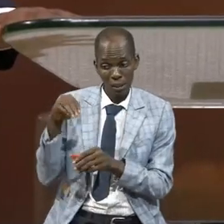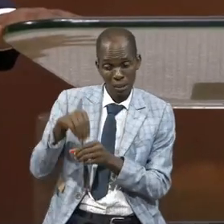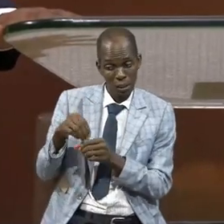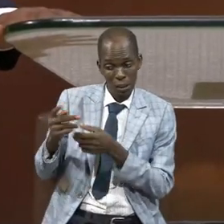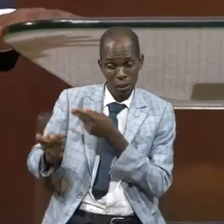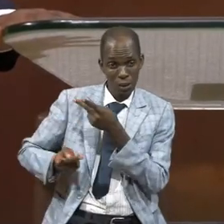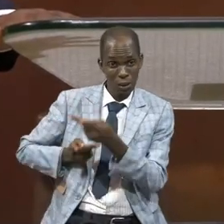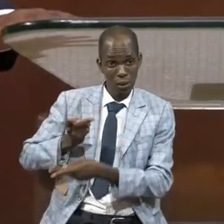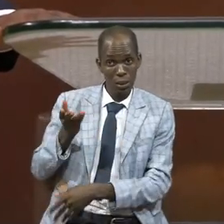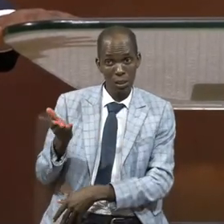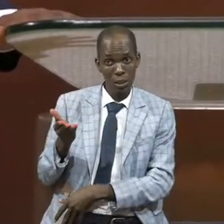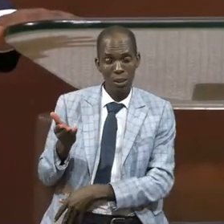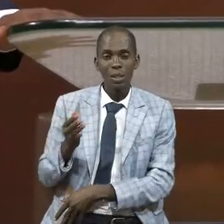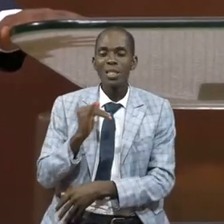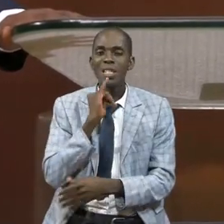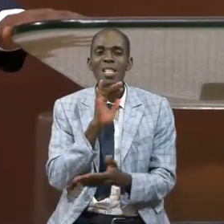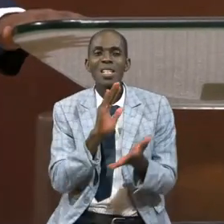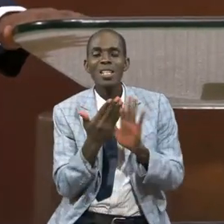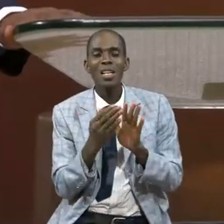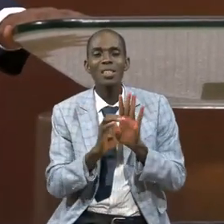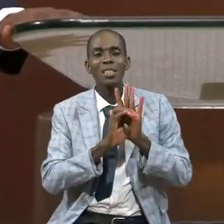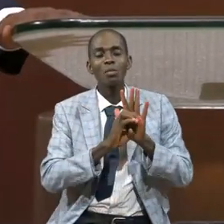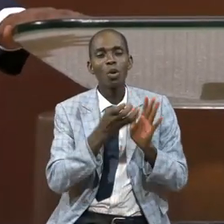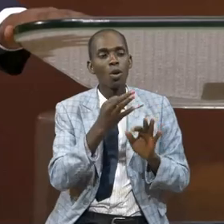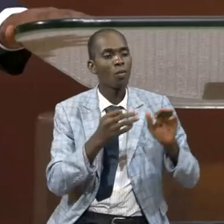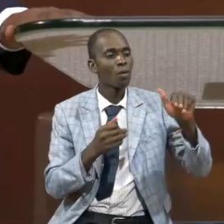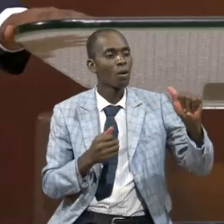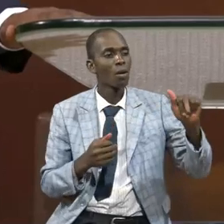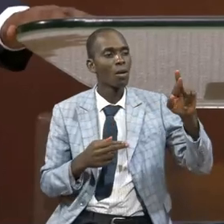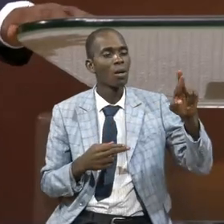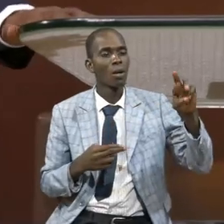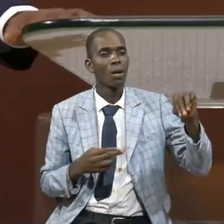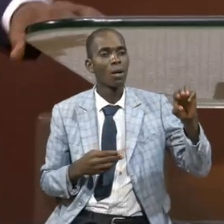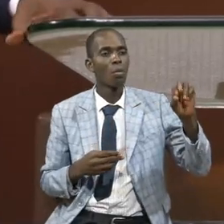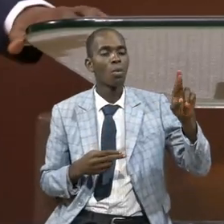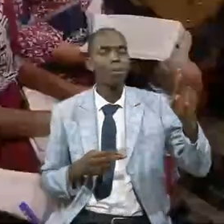là-bas, c'est comme Amnon et Tamar,